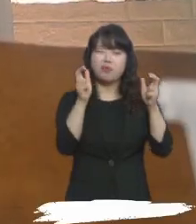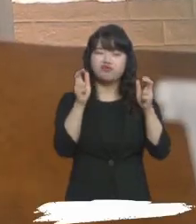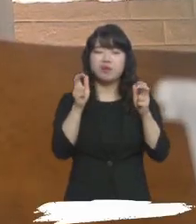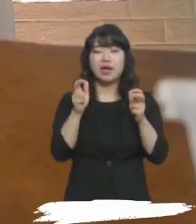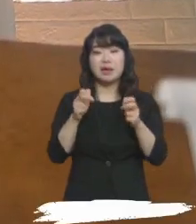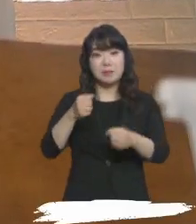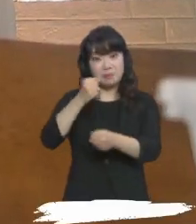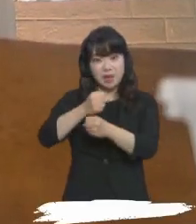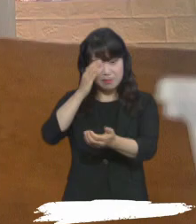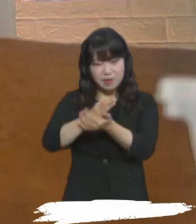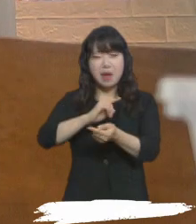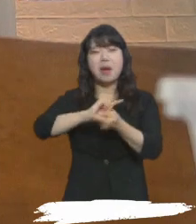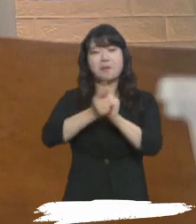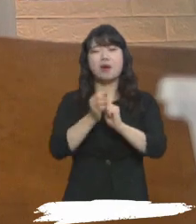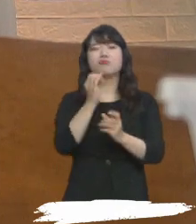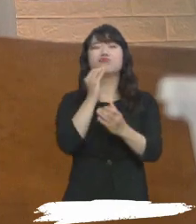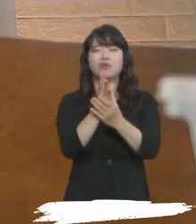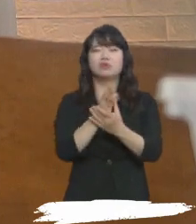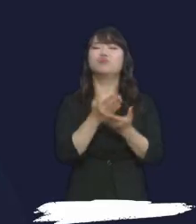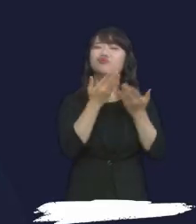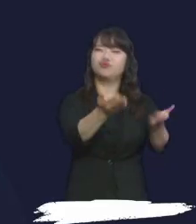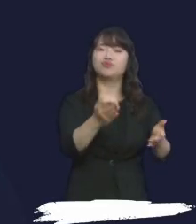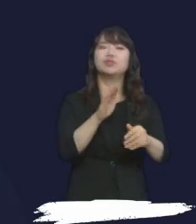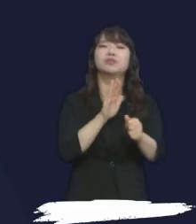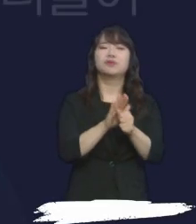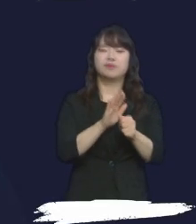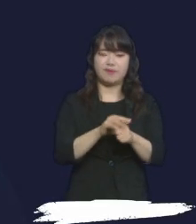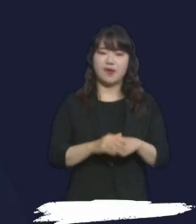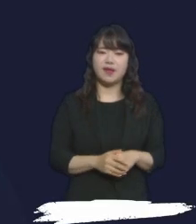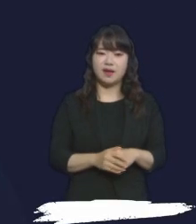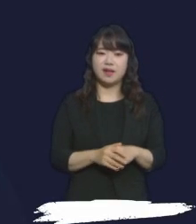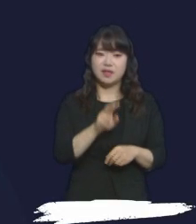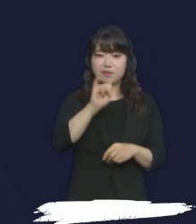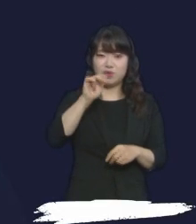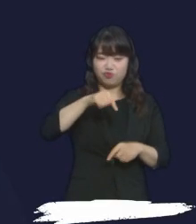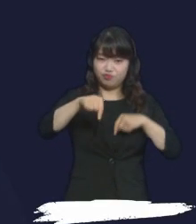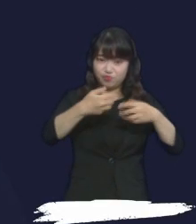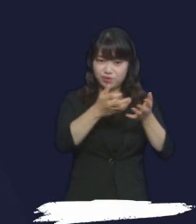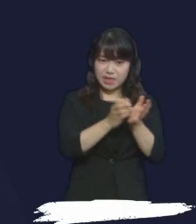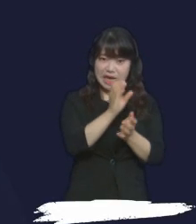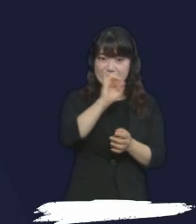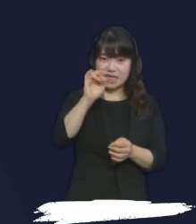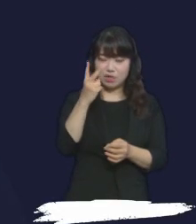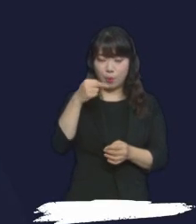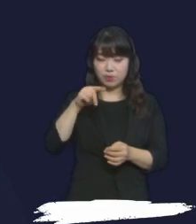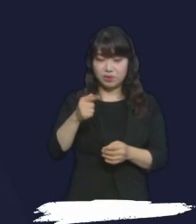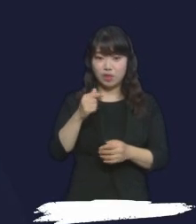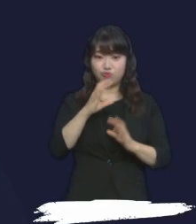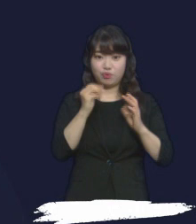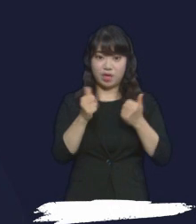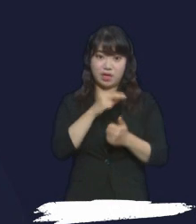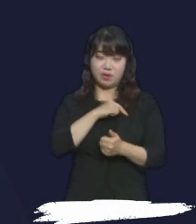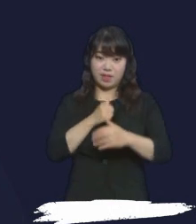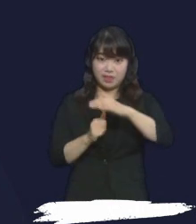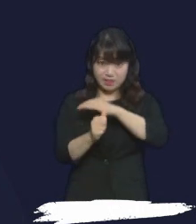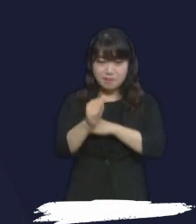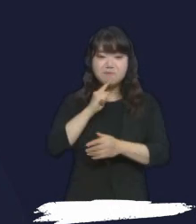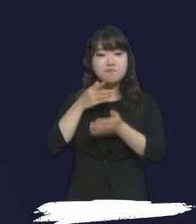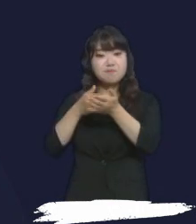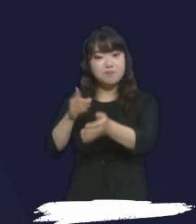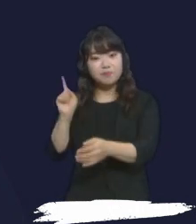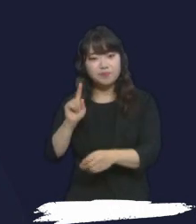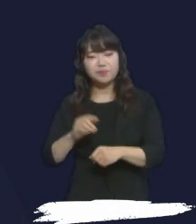대신 현금 지원이 추진됩니다. 더불어민주당 이용선 의원이 대표 발의한 공항소음법